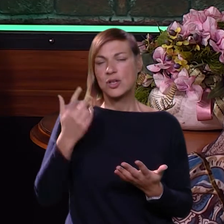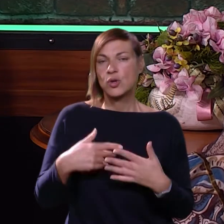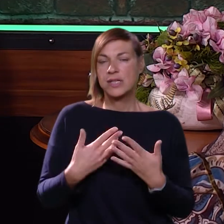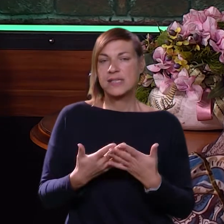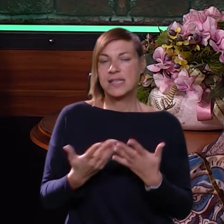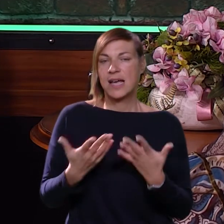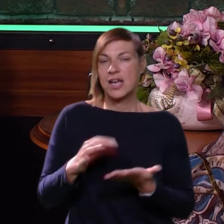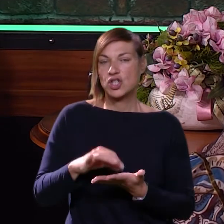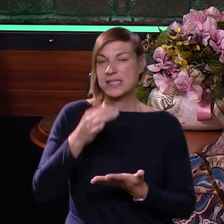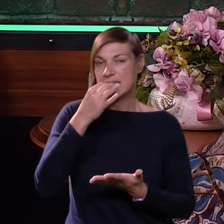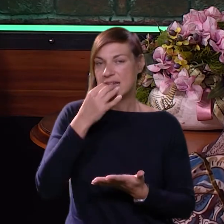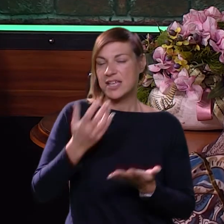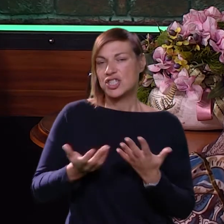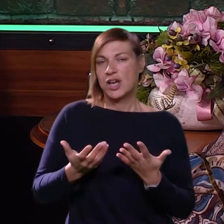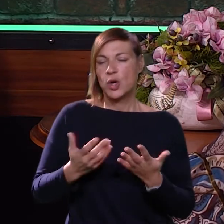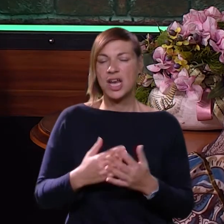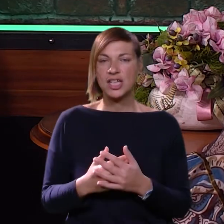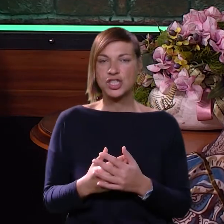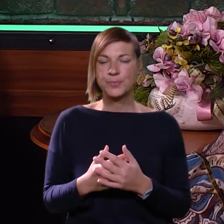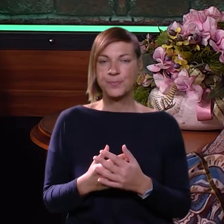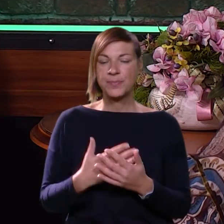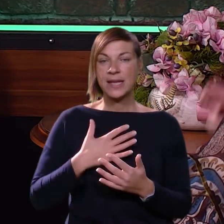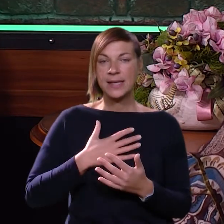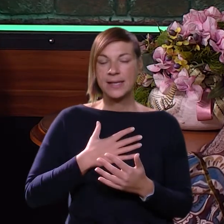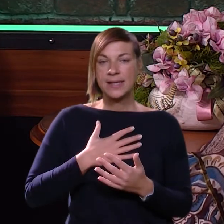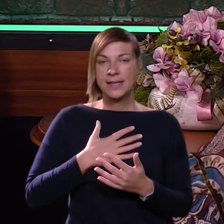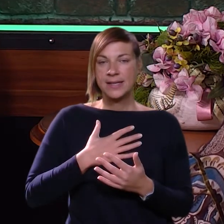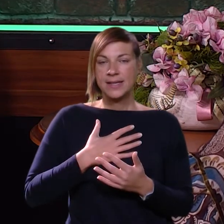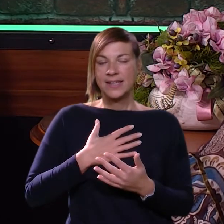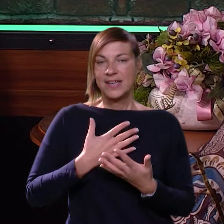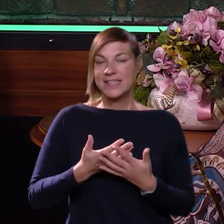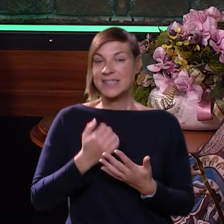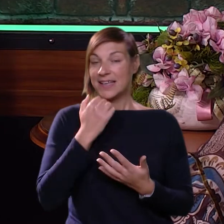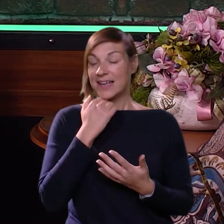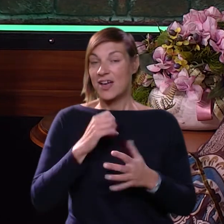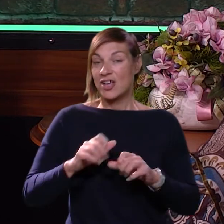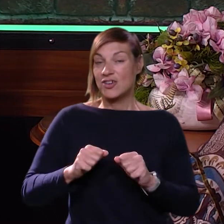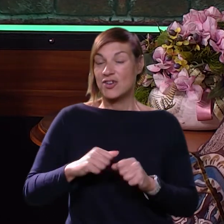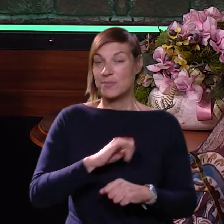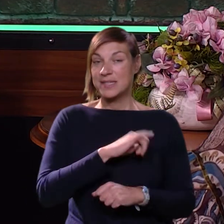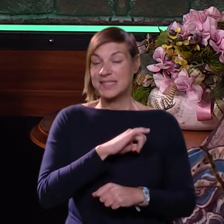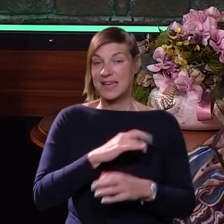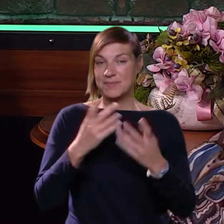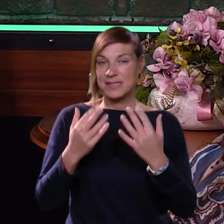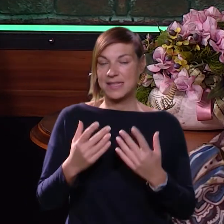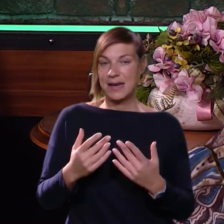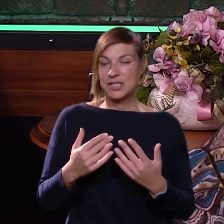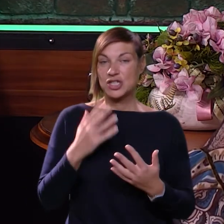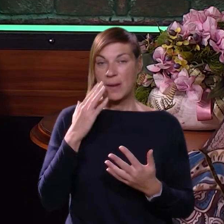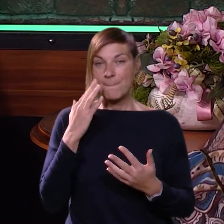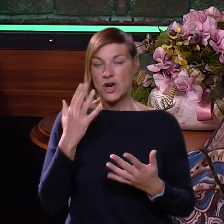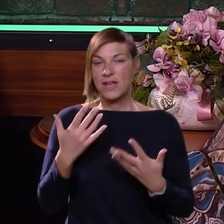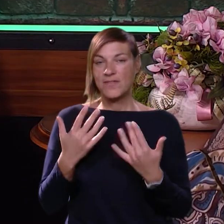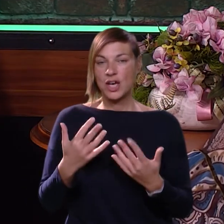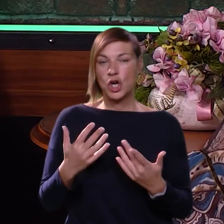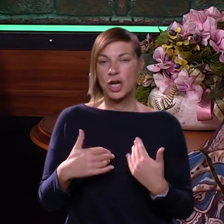koje su vrste, kako se liječe, na koji način. Ja sam kao ekonomist, onda me zanima nekakav statistički